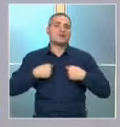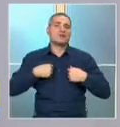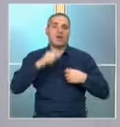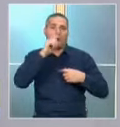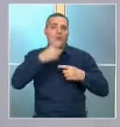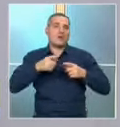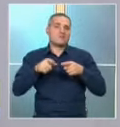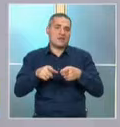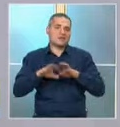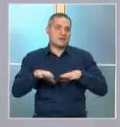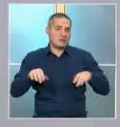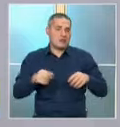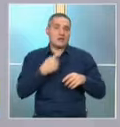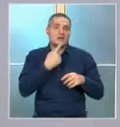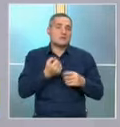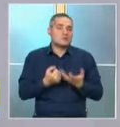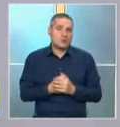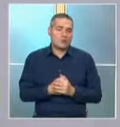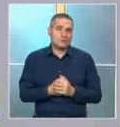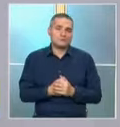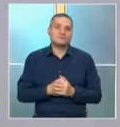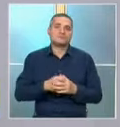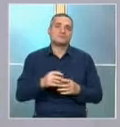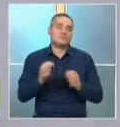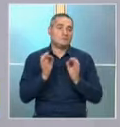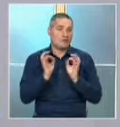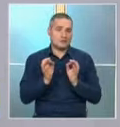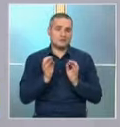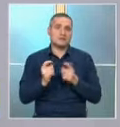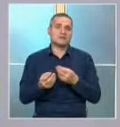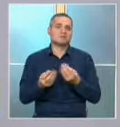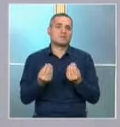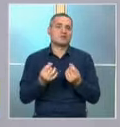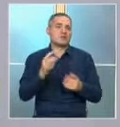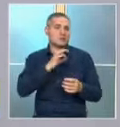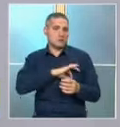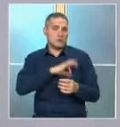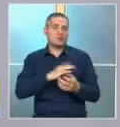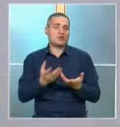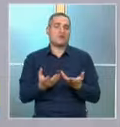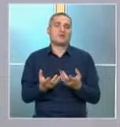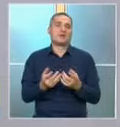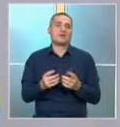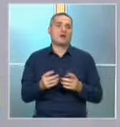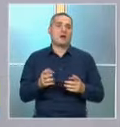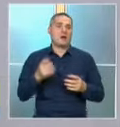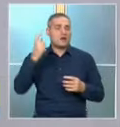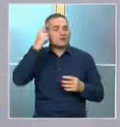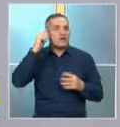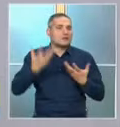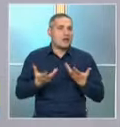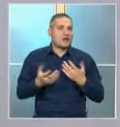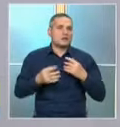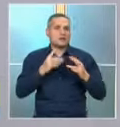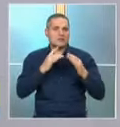деца, защото наистина нещата при тях се получават. Стига да знаеш как